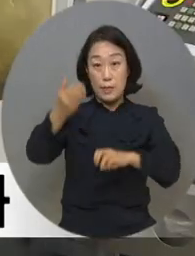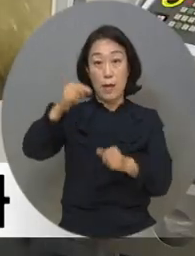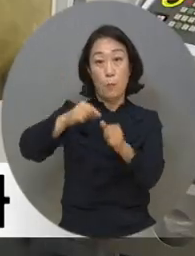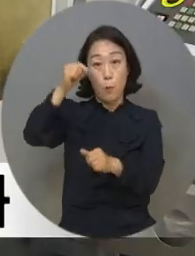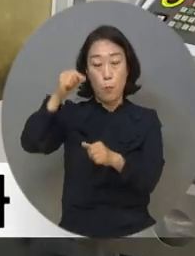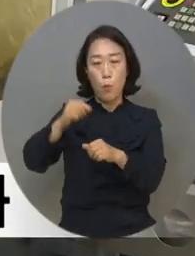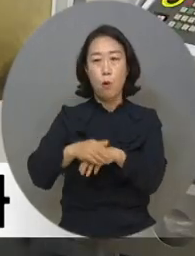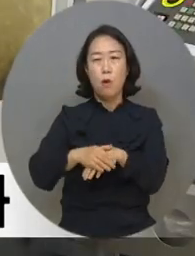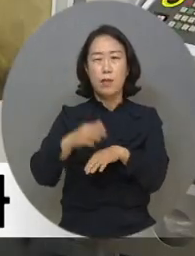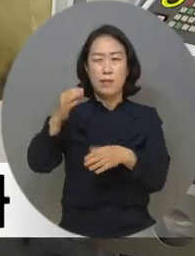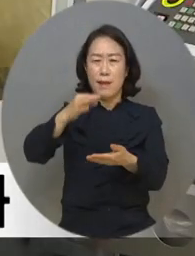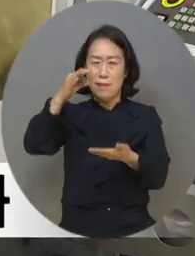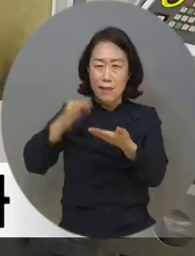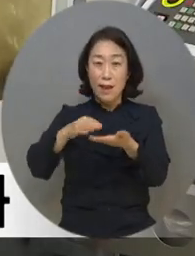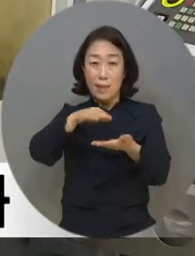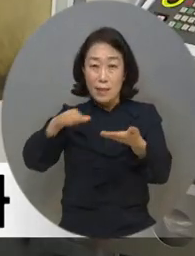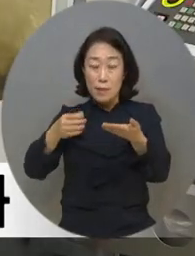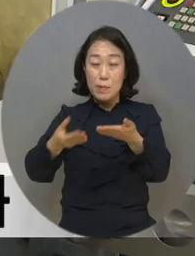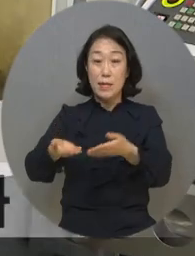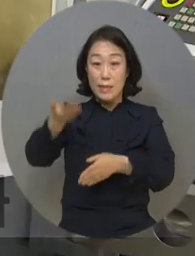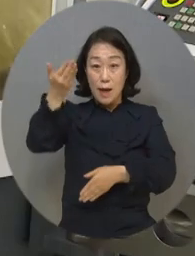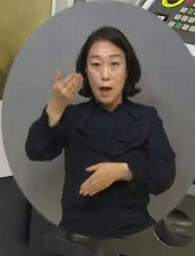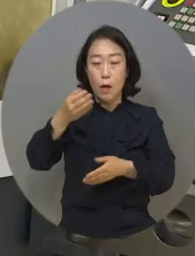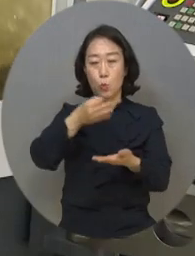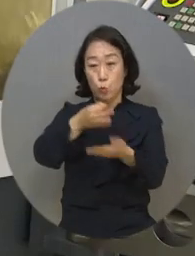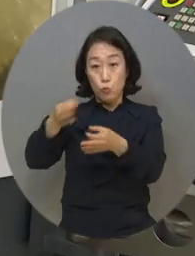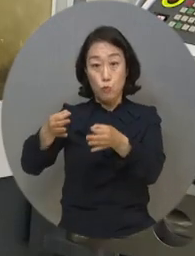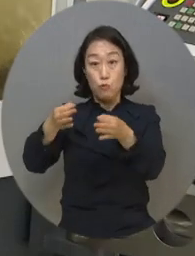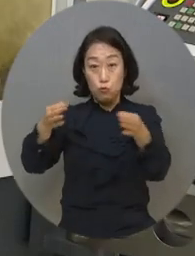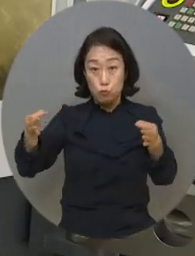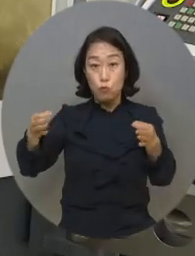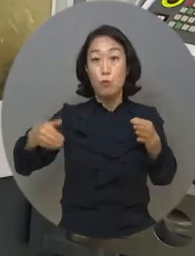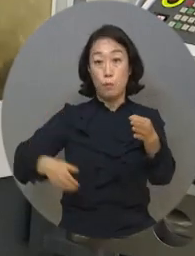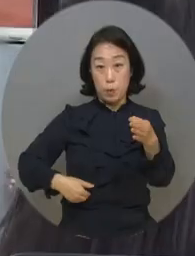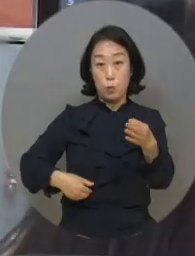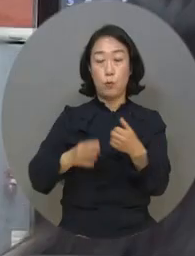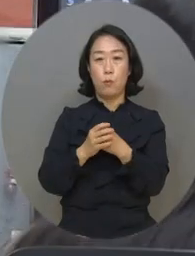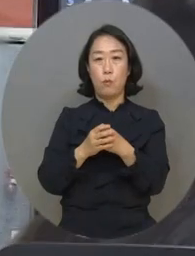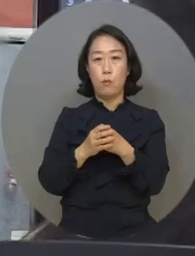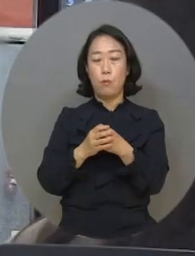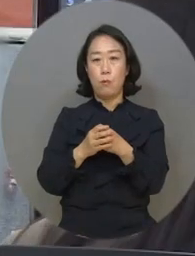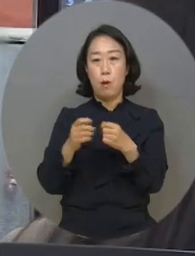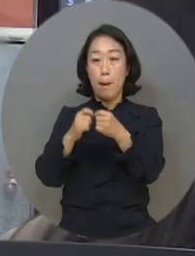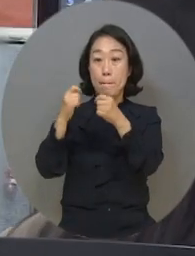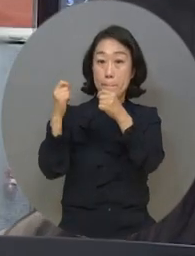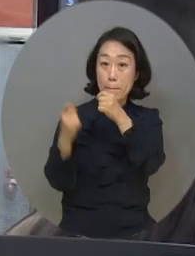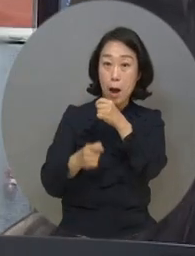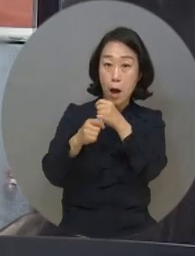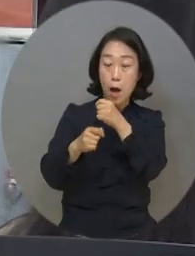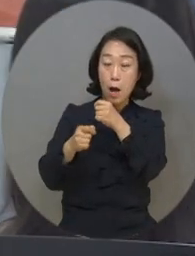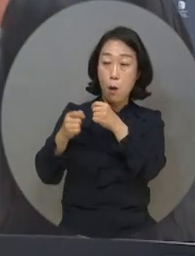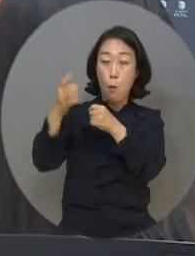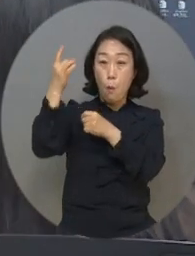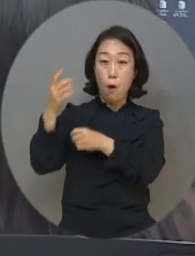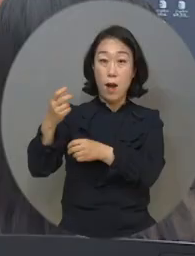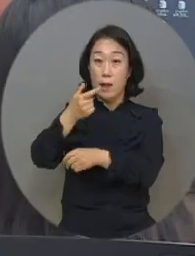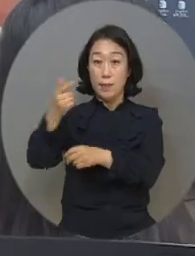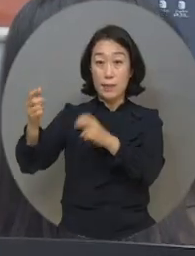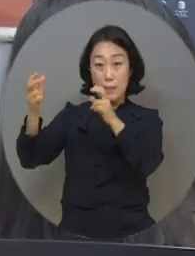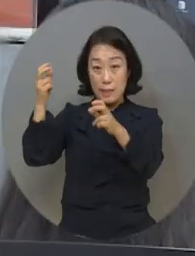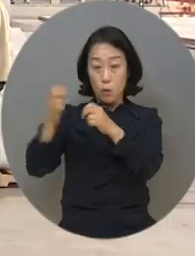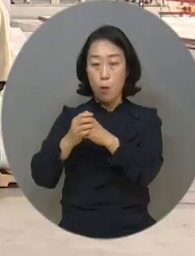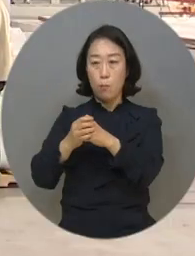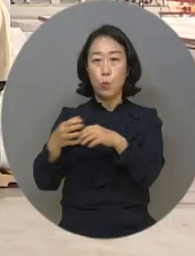최저임금 이상의 임금을 지급해야 하는 사업장입니다. 자회사용 장애인 표준사업장은 모회사가 출자해 설립하는